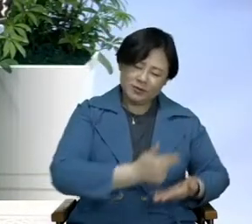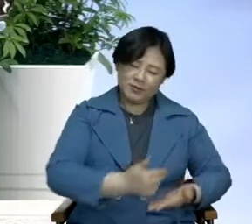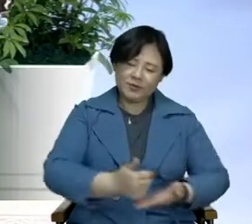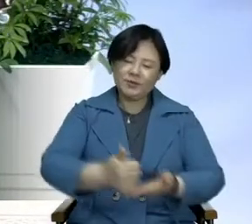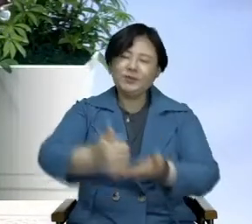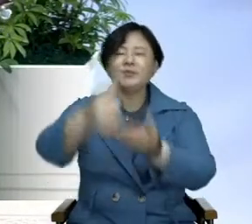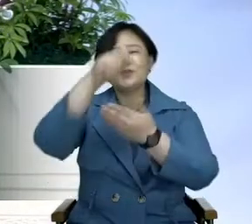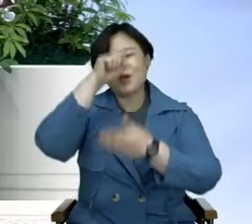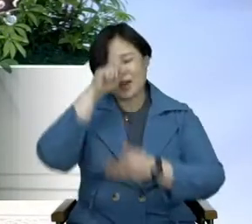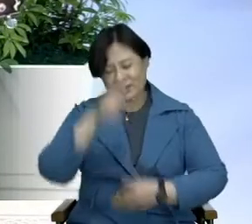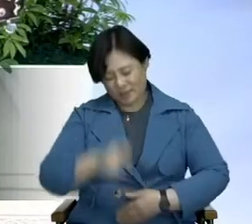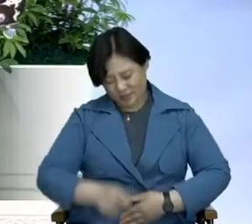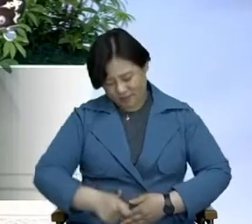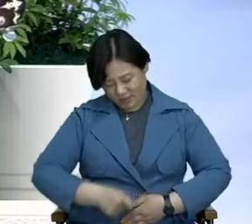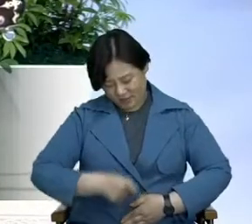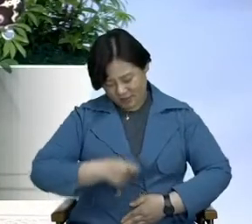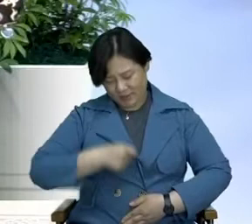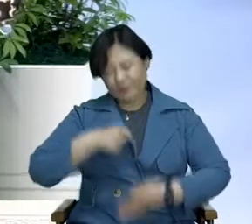주님은